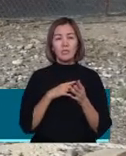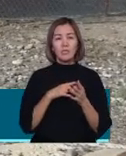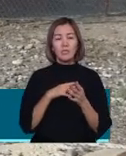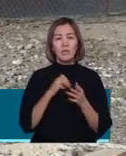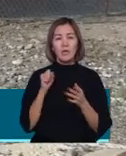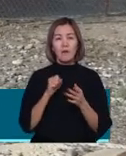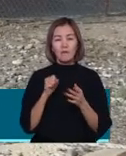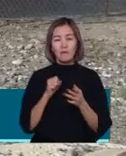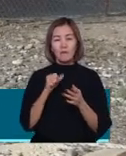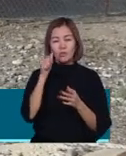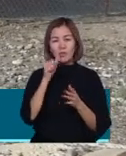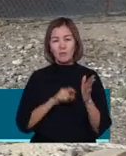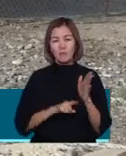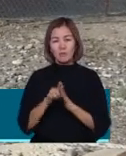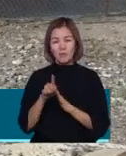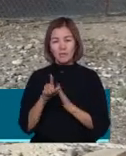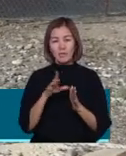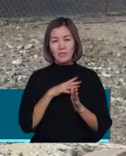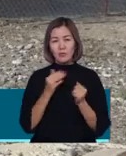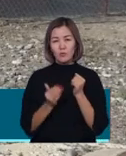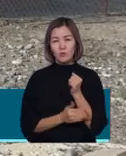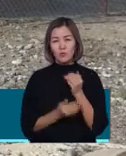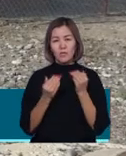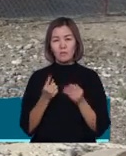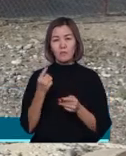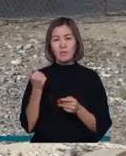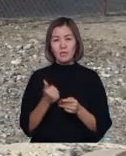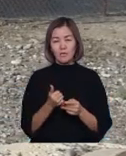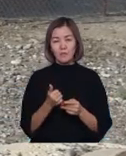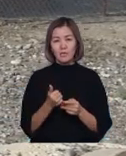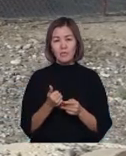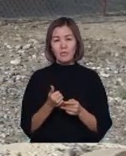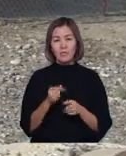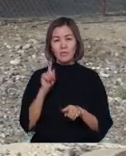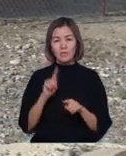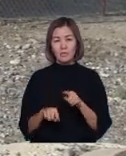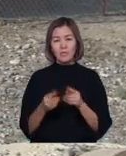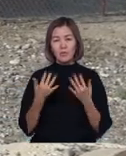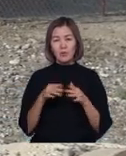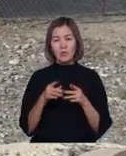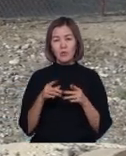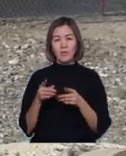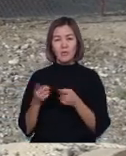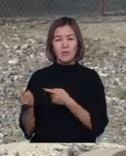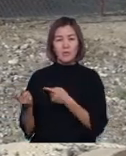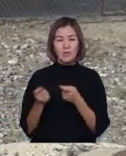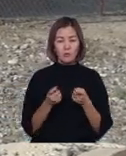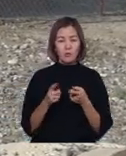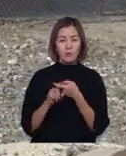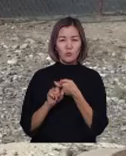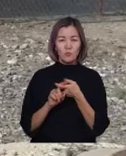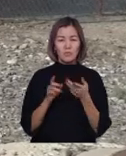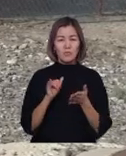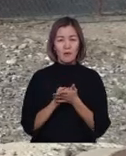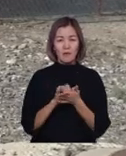айының ортасында жұмыстар басталып, тамыз айының соңында бір-екі аптаның көлемінде ауылға интернет тарту жұмыстары аяқталды.